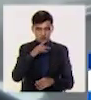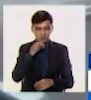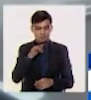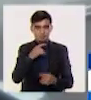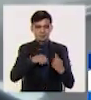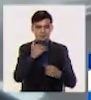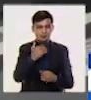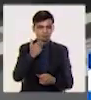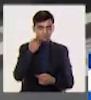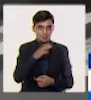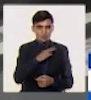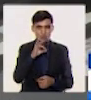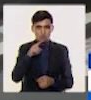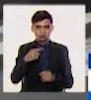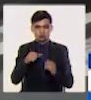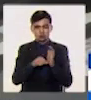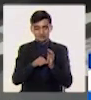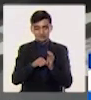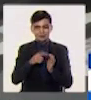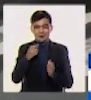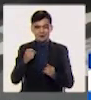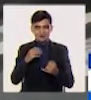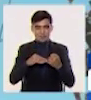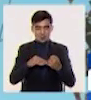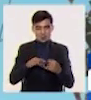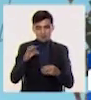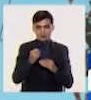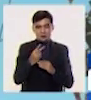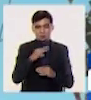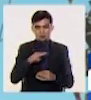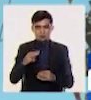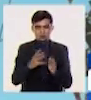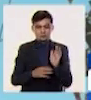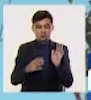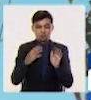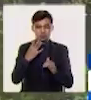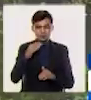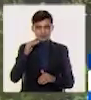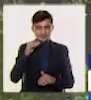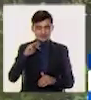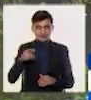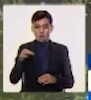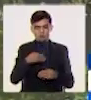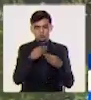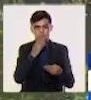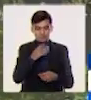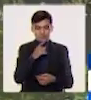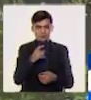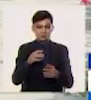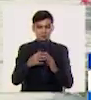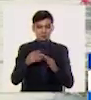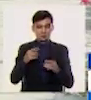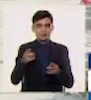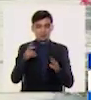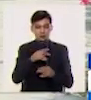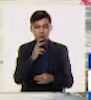кәсіп иесіне пайдаланылған 0,106 гектар аумақ үшін 12,094,000 теңге ғана төлейтін жеткізді. Қалған бөлігі шаруаның өзінде қала